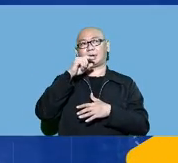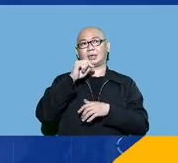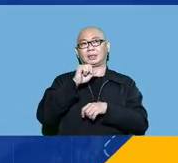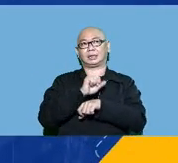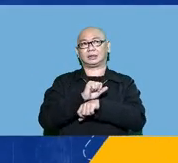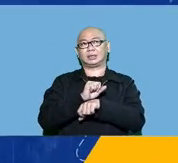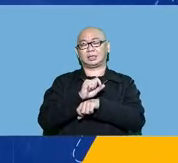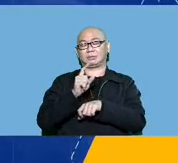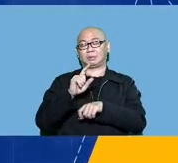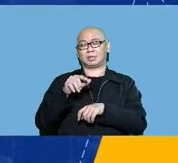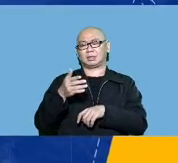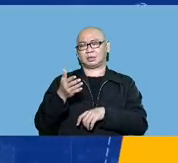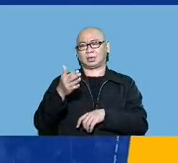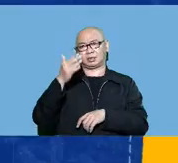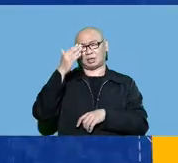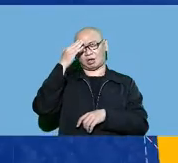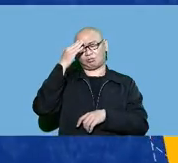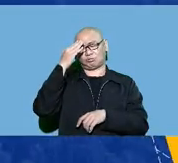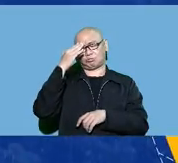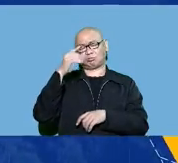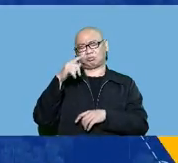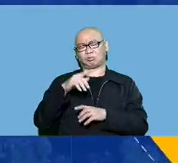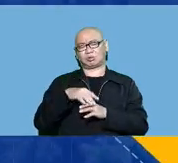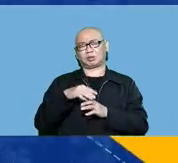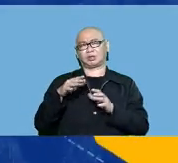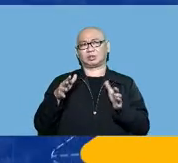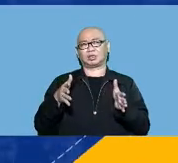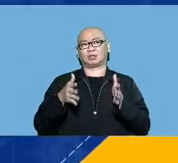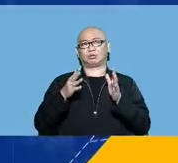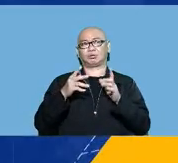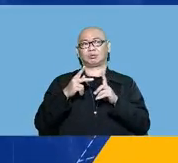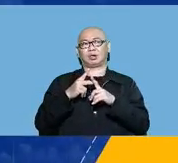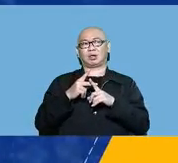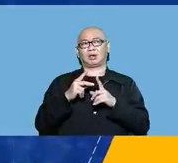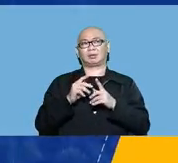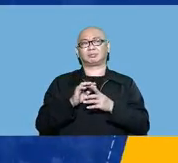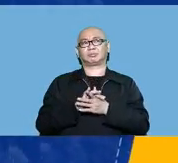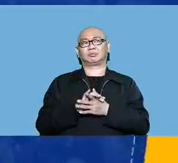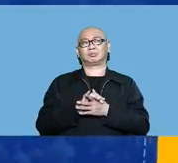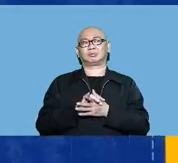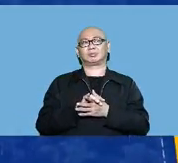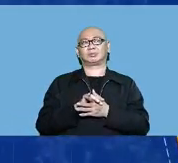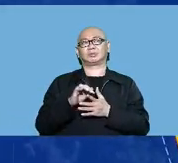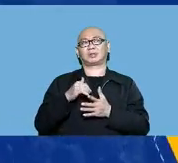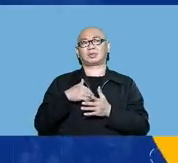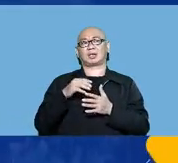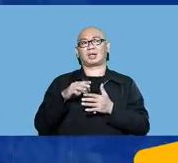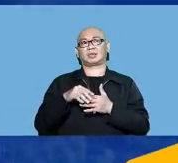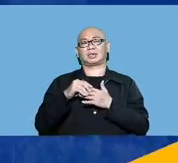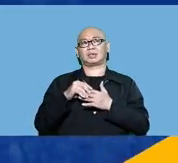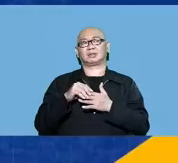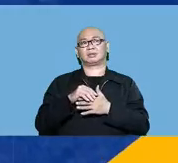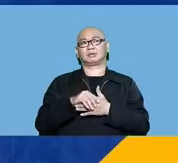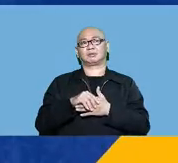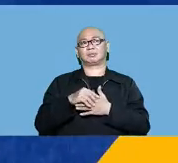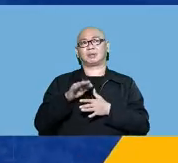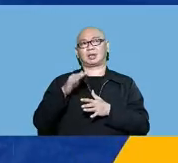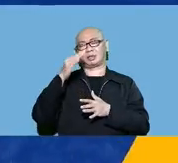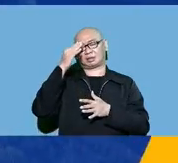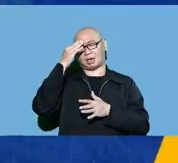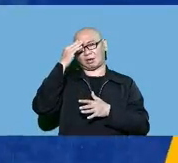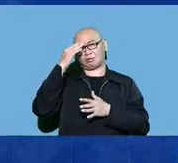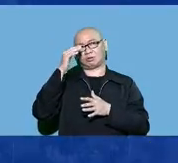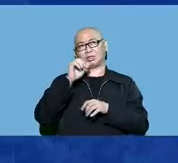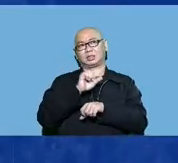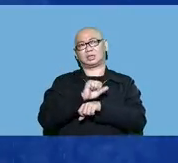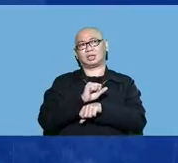saya di Gedung H, dia saya ajak di EP3, saya ajak di pacar saya ajak biar tahu saya itu